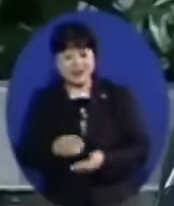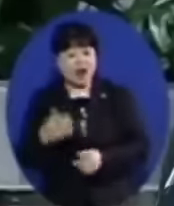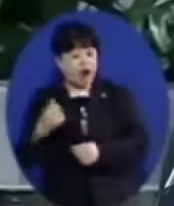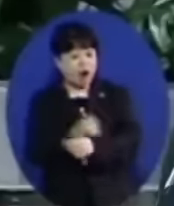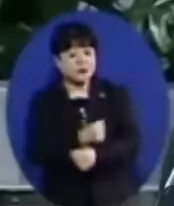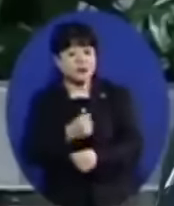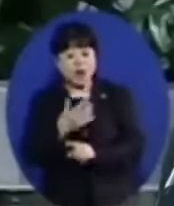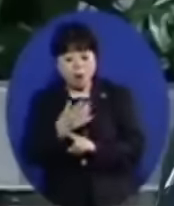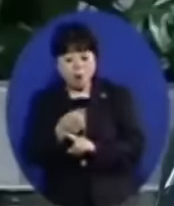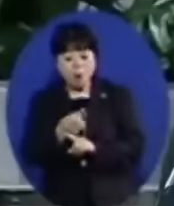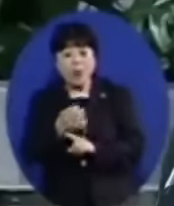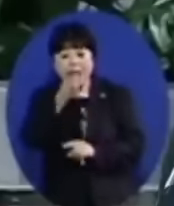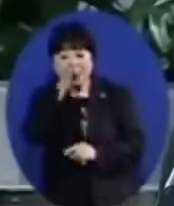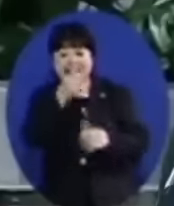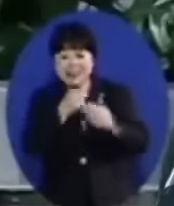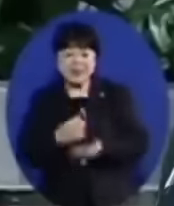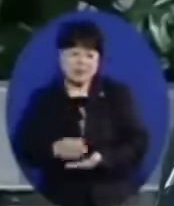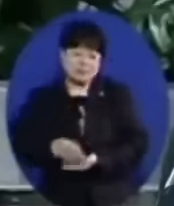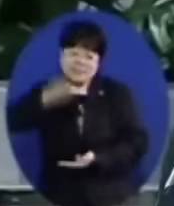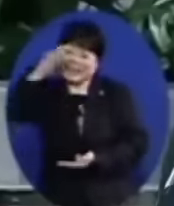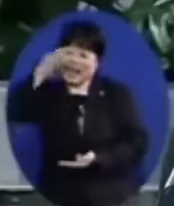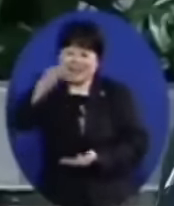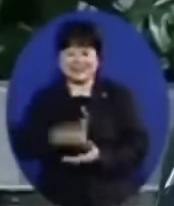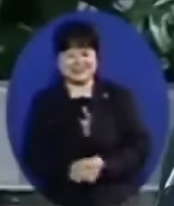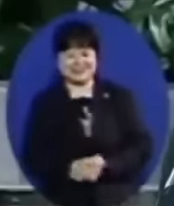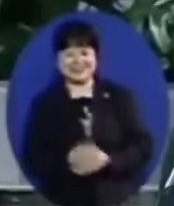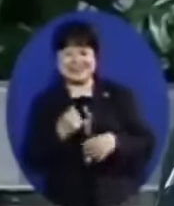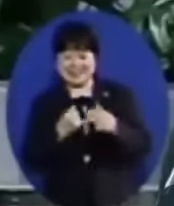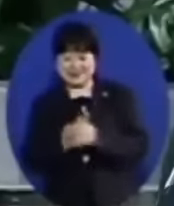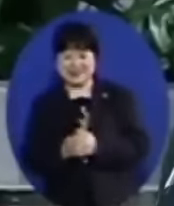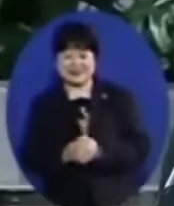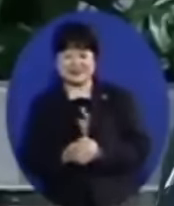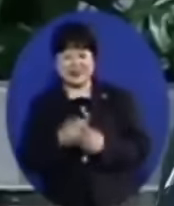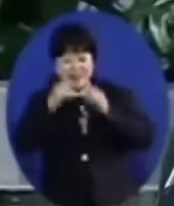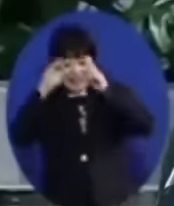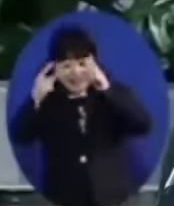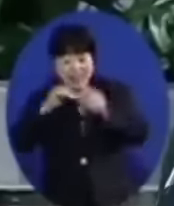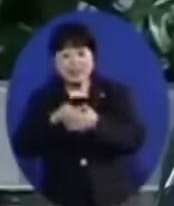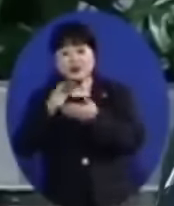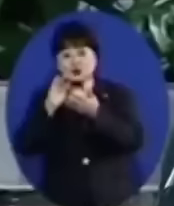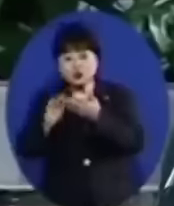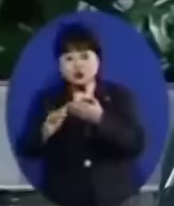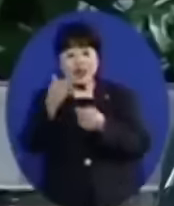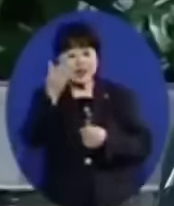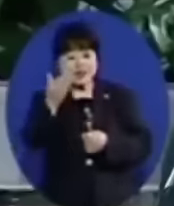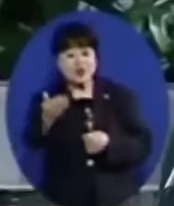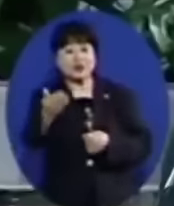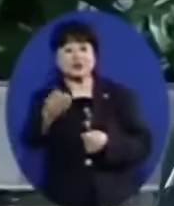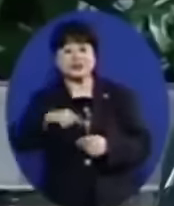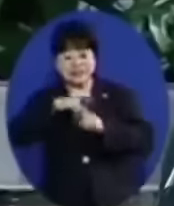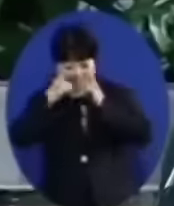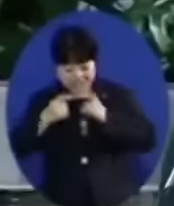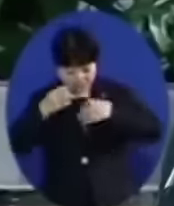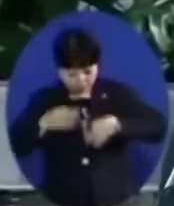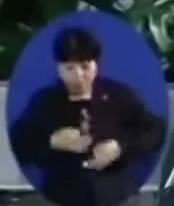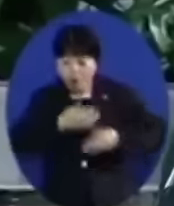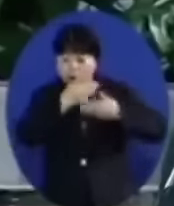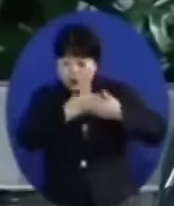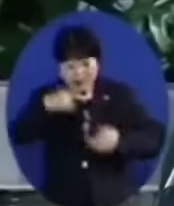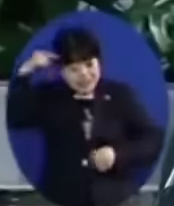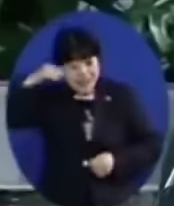엄청난 보배를 가지고 있는 것입니다. 그러므로 깨닫고 나면은 여러분이 여러분 자신을 볼 때도 귀하게